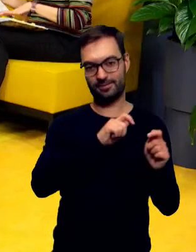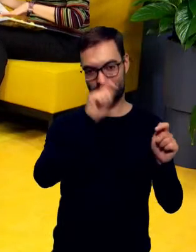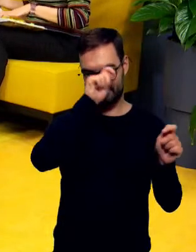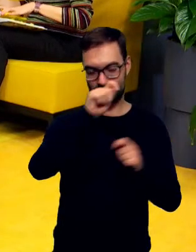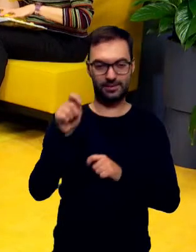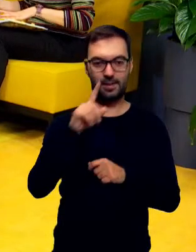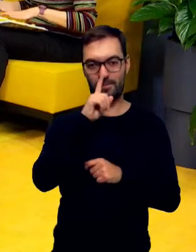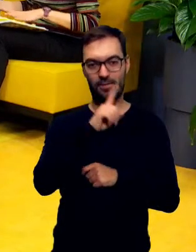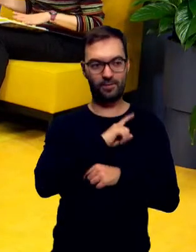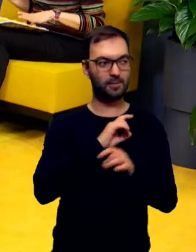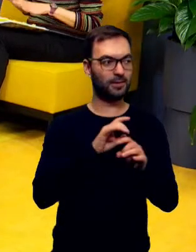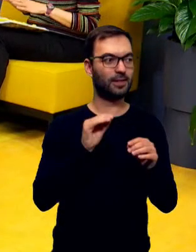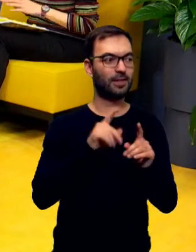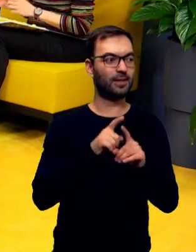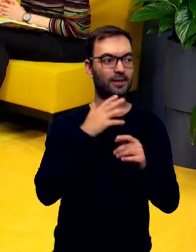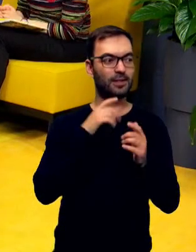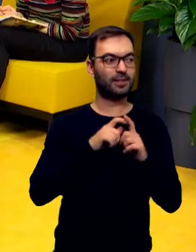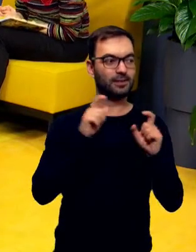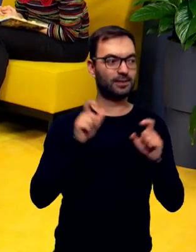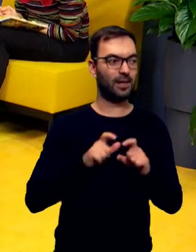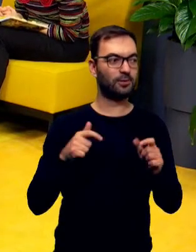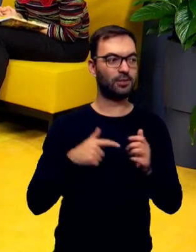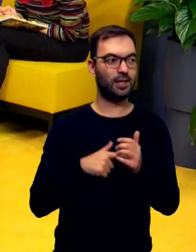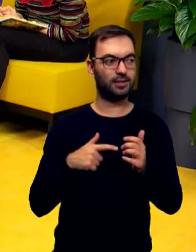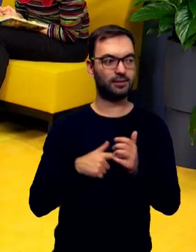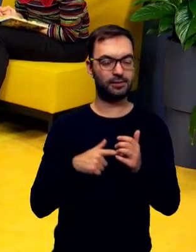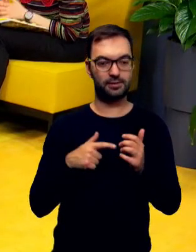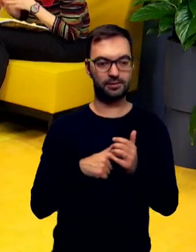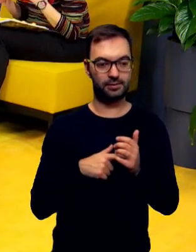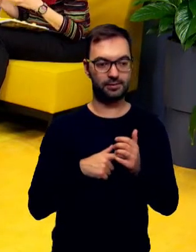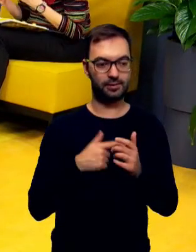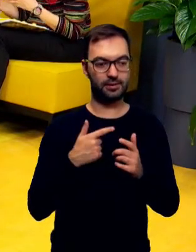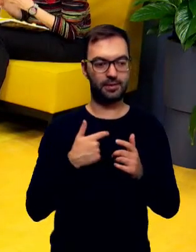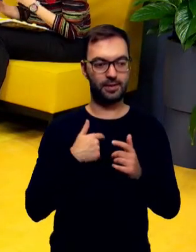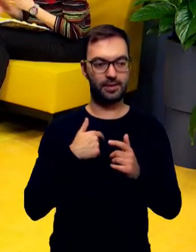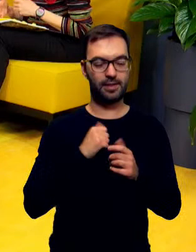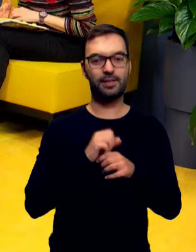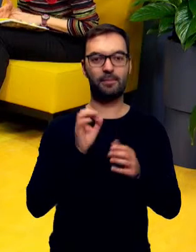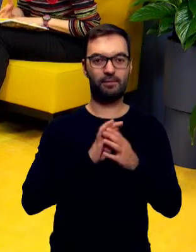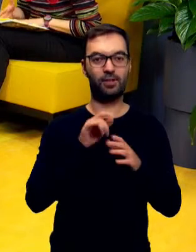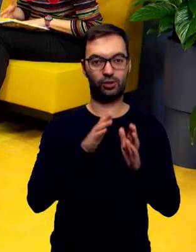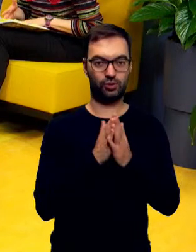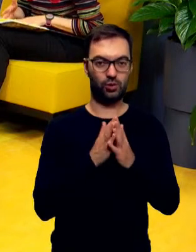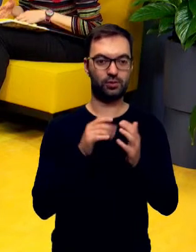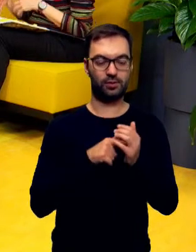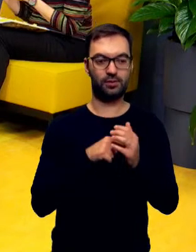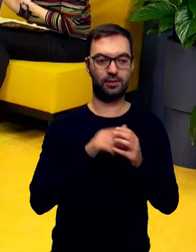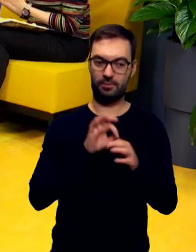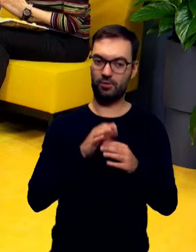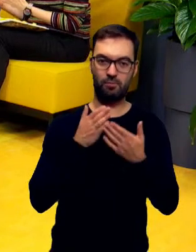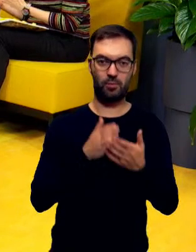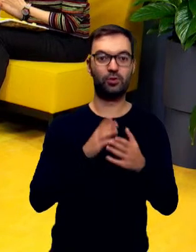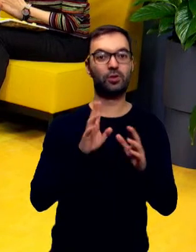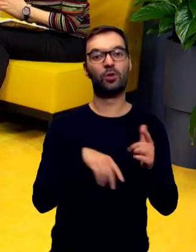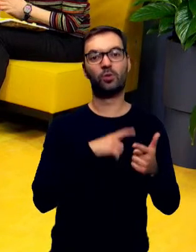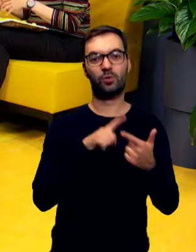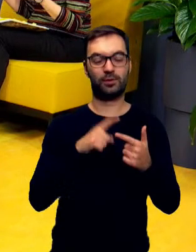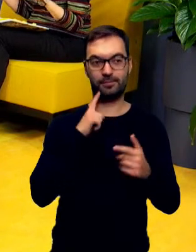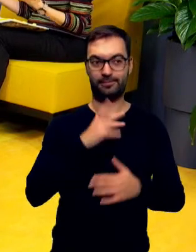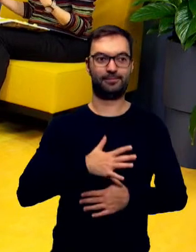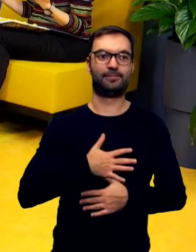walor profilaktyczny i pedagogiczny, ale tak jak mówię, cały czas jestem przekonana, że też ta książka tutaj potwiera. Z drugiej strony cały czas jestem